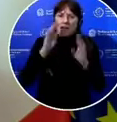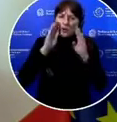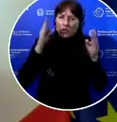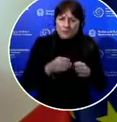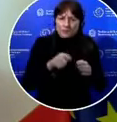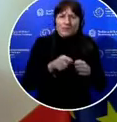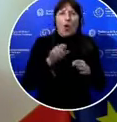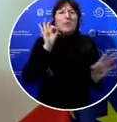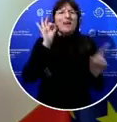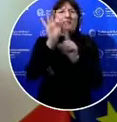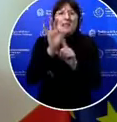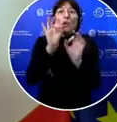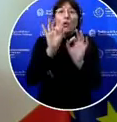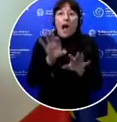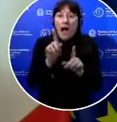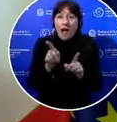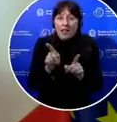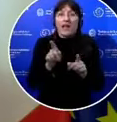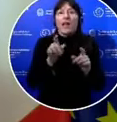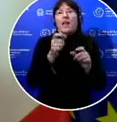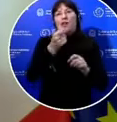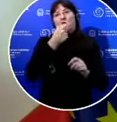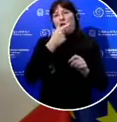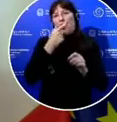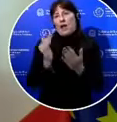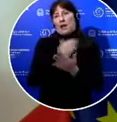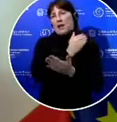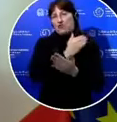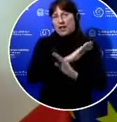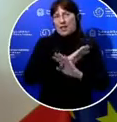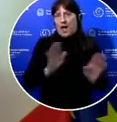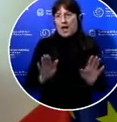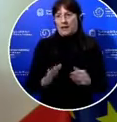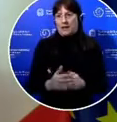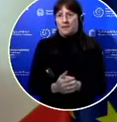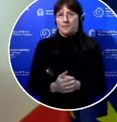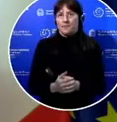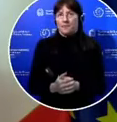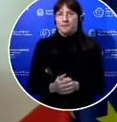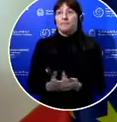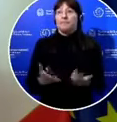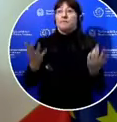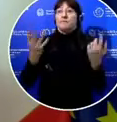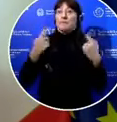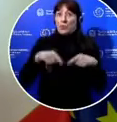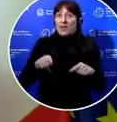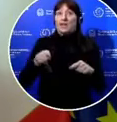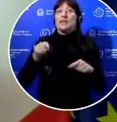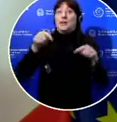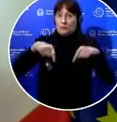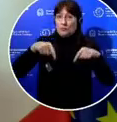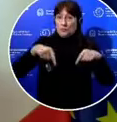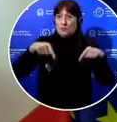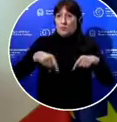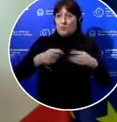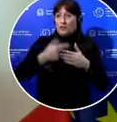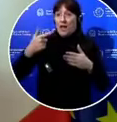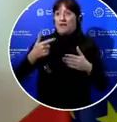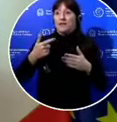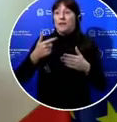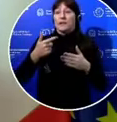dalla droga. E credo che sia doveroso in questa conferenza ribadire la necessità di un'unità